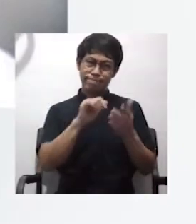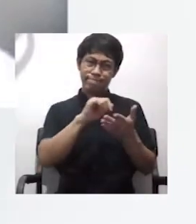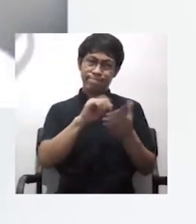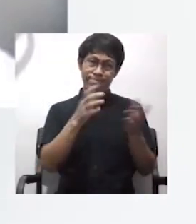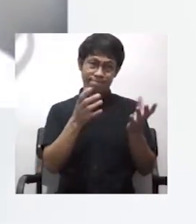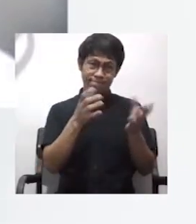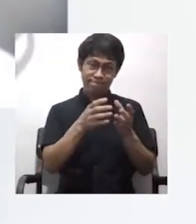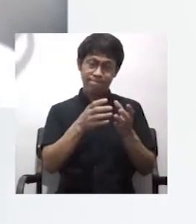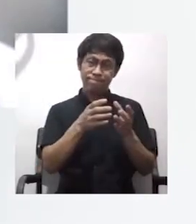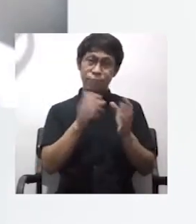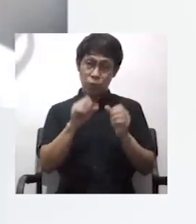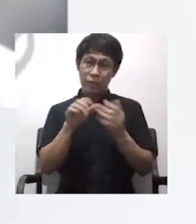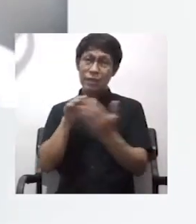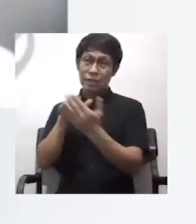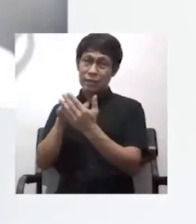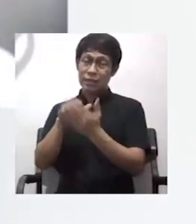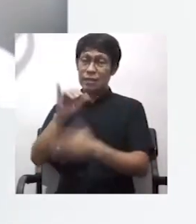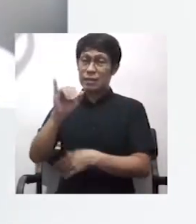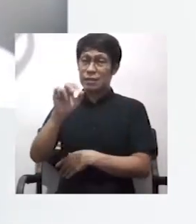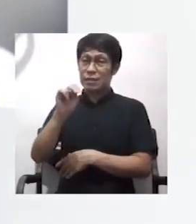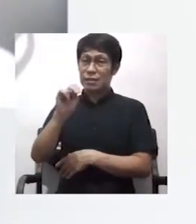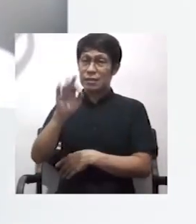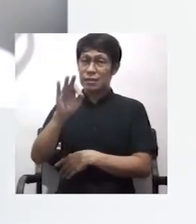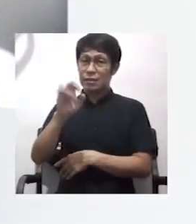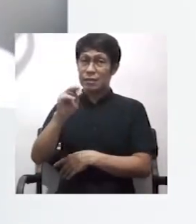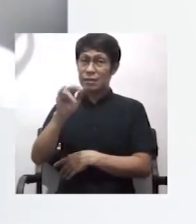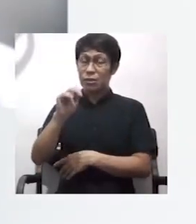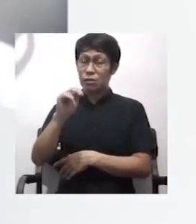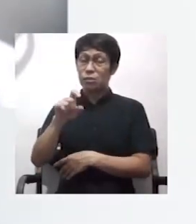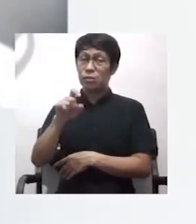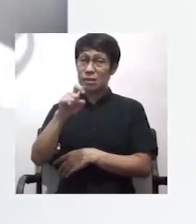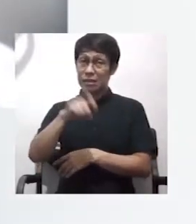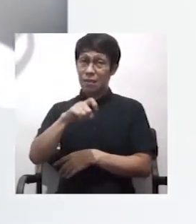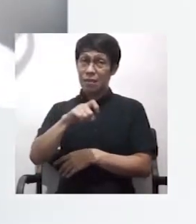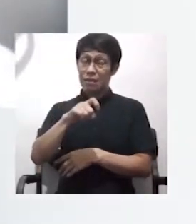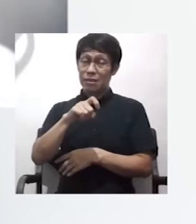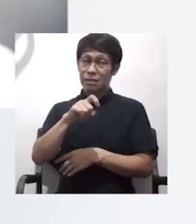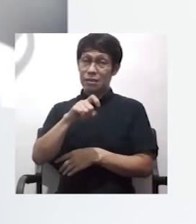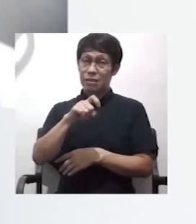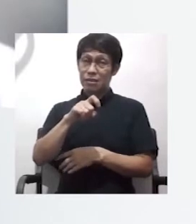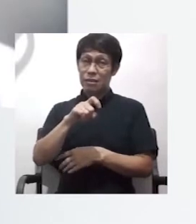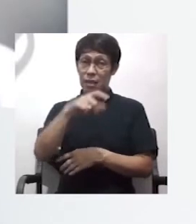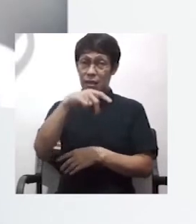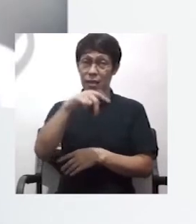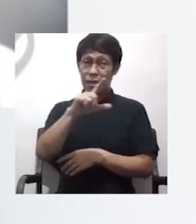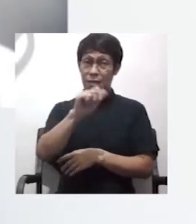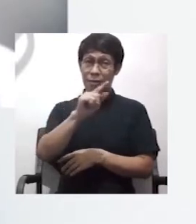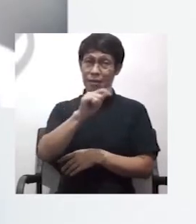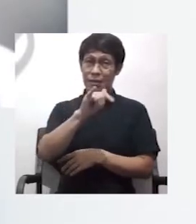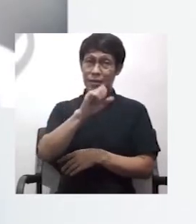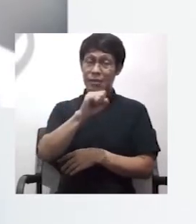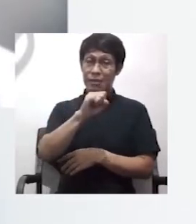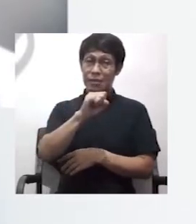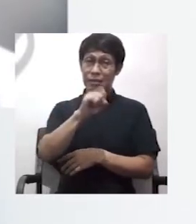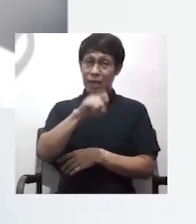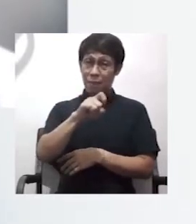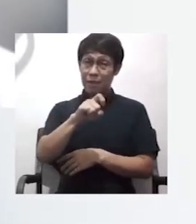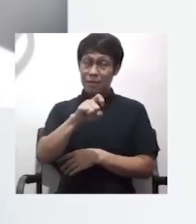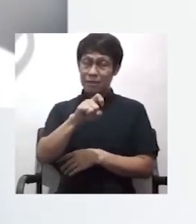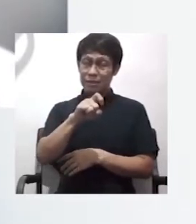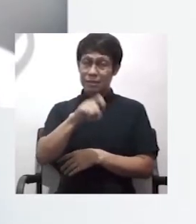ay kinakailangan upang labanan ng infeksyon, at tamang bilang ng platelets